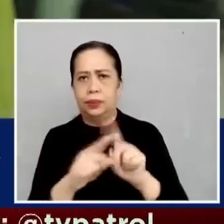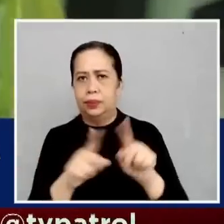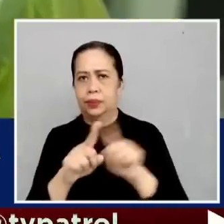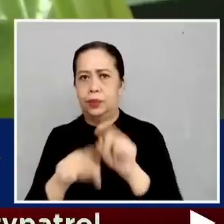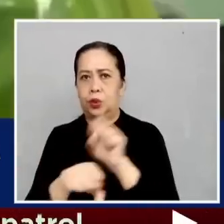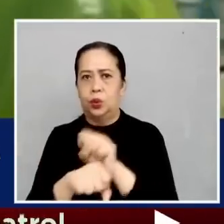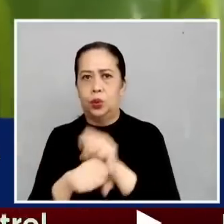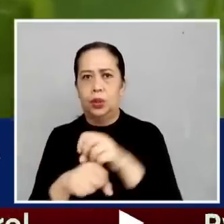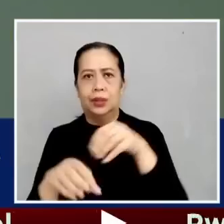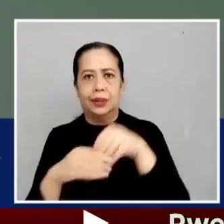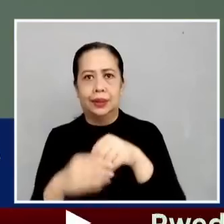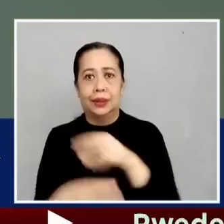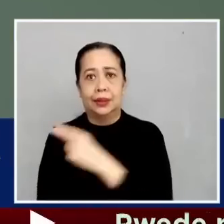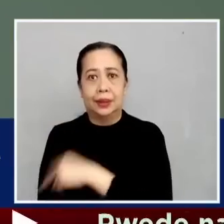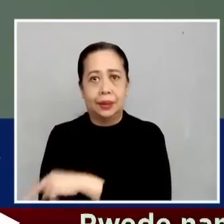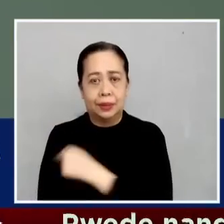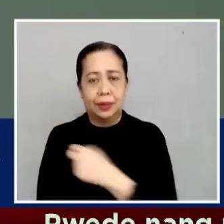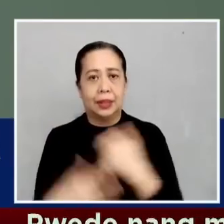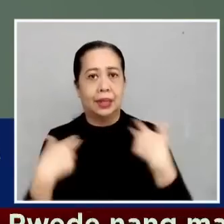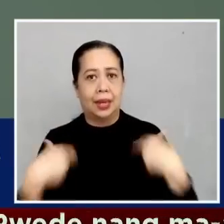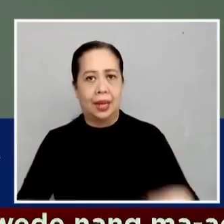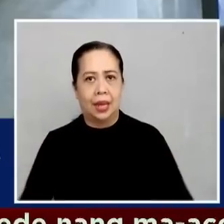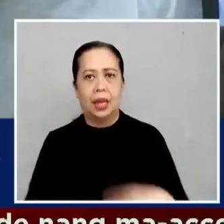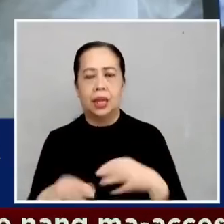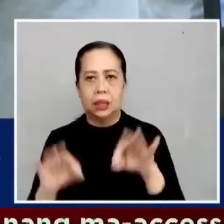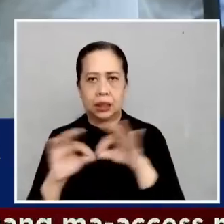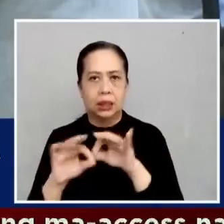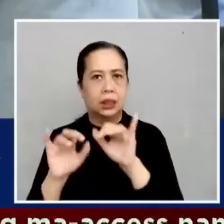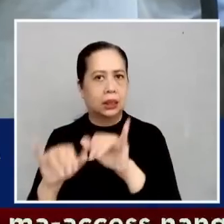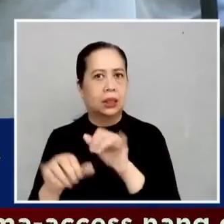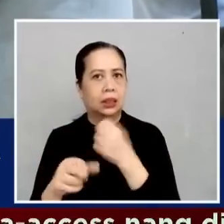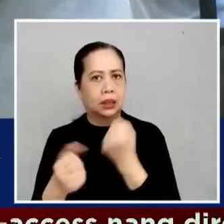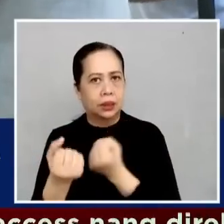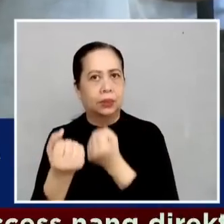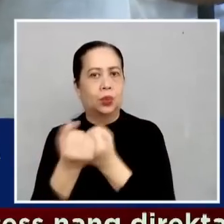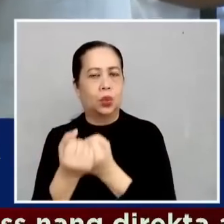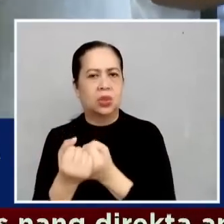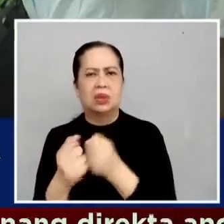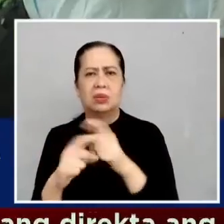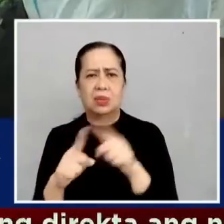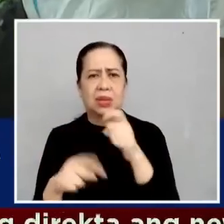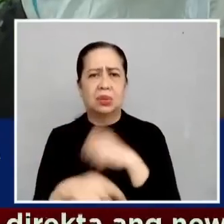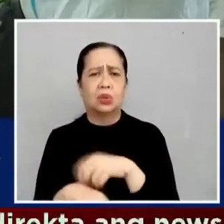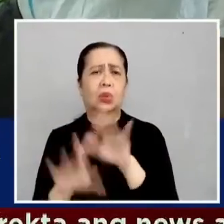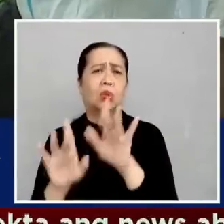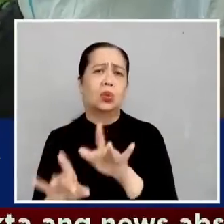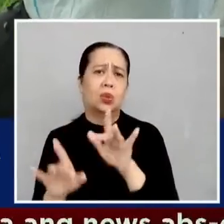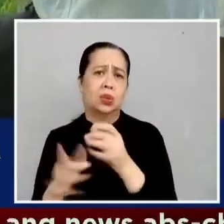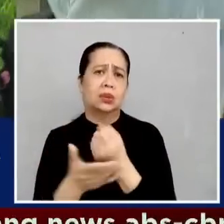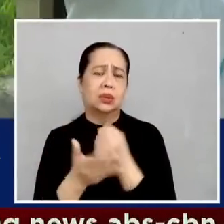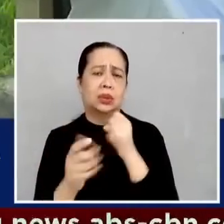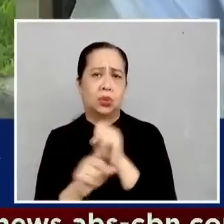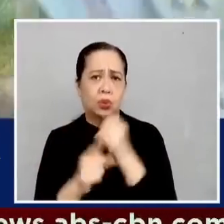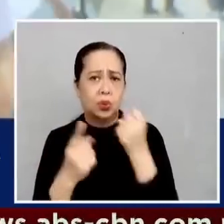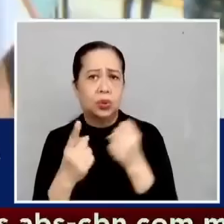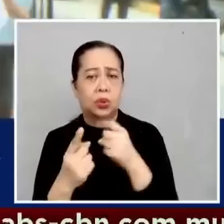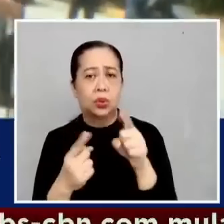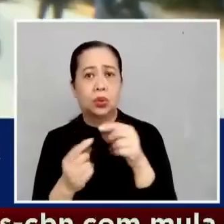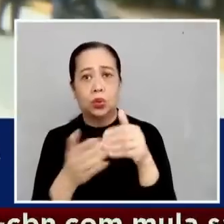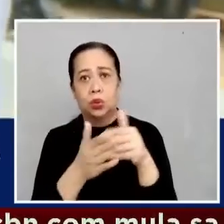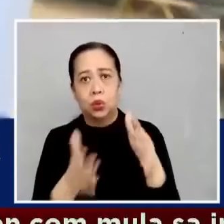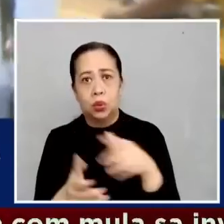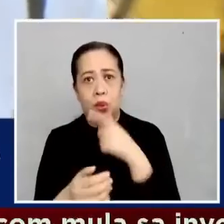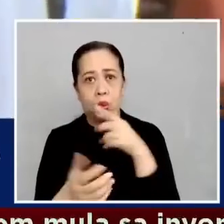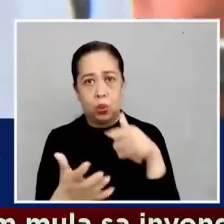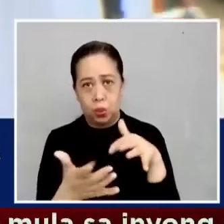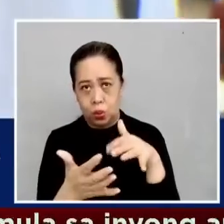sa larangan ng kalusugan ang bumubuhay sa sistema. Pero dahil sa umano'y kalunos-lunos na sitwasyon, ang mga estudyanteng